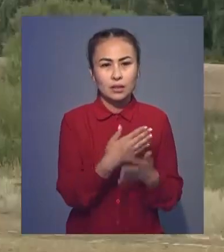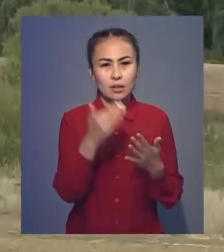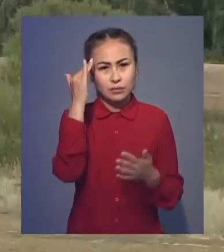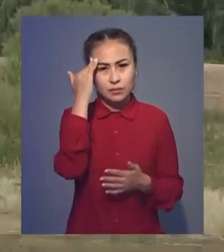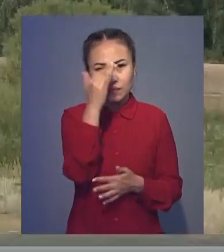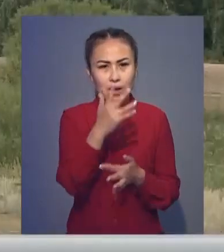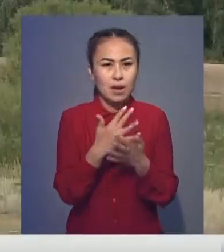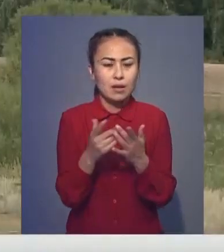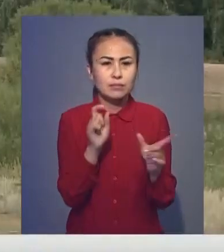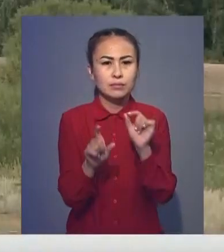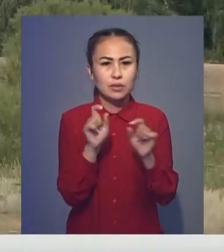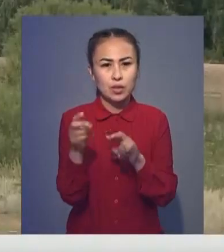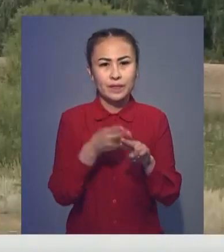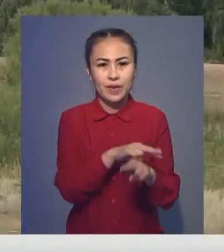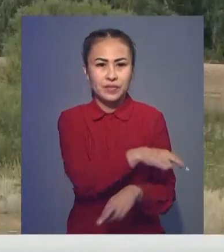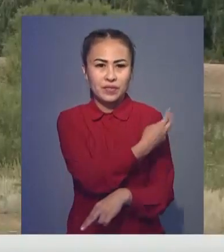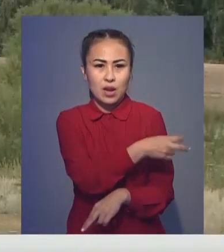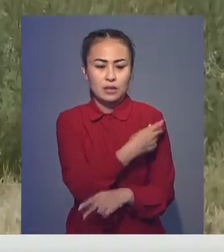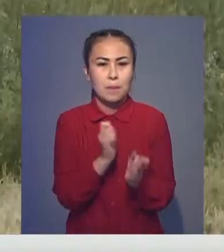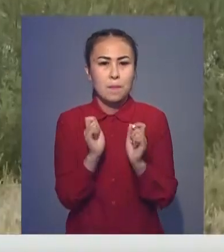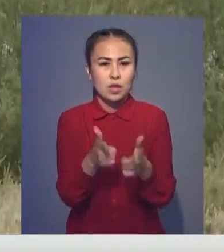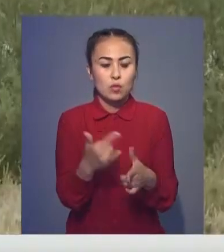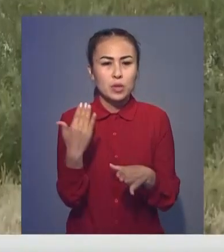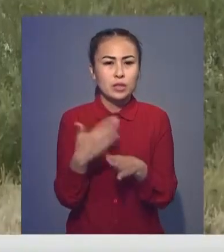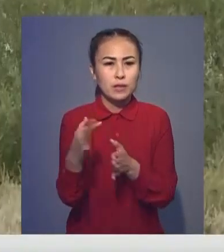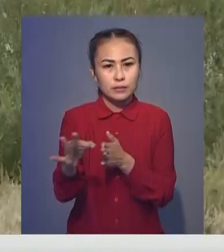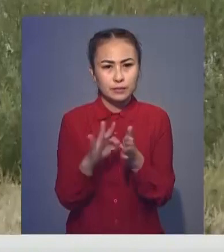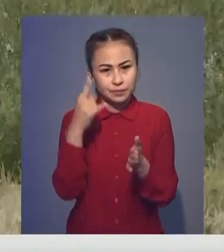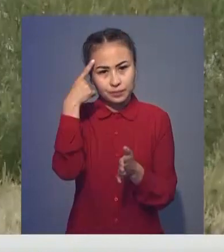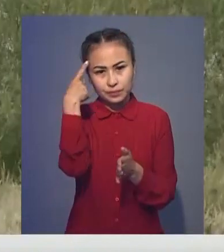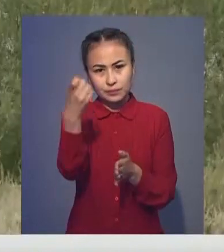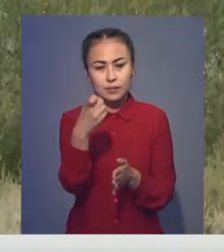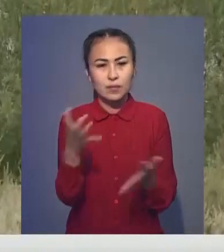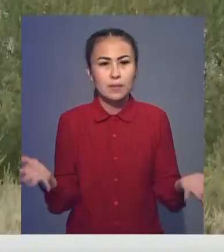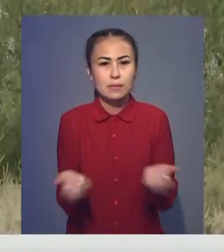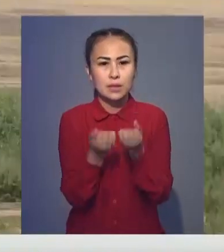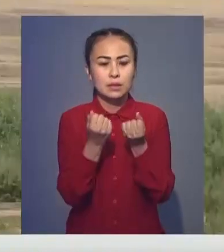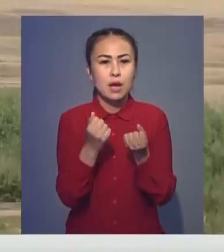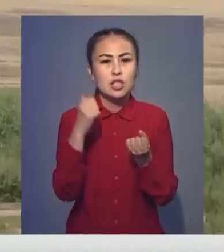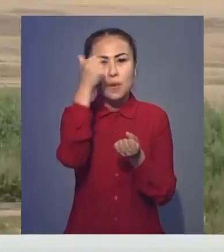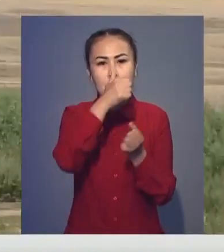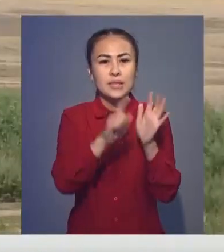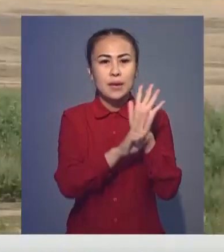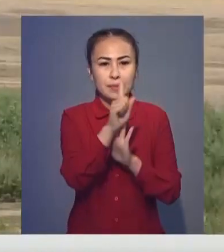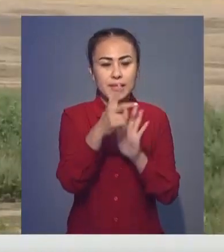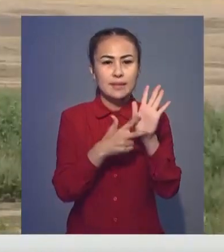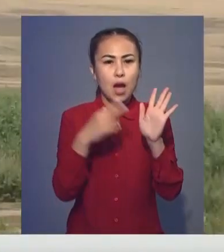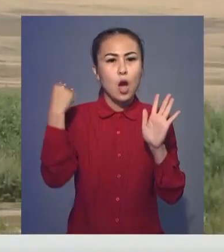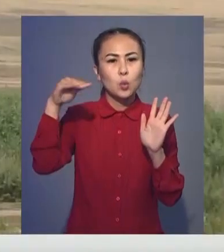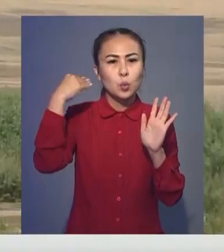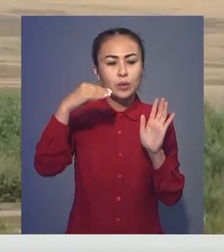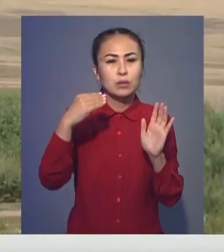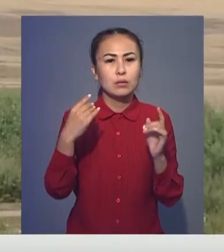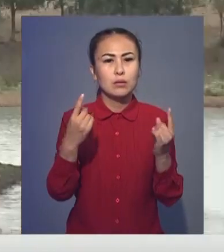құрт түрлері шаққан 4 тұрғын түскен. Дәрігерлер дереу көмек көрсетіп, науқастардың өмірін сақтап қалды. Ал жыл басынан бері 8